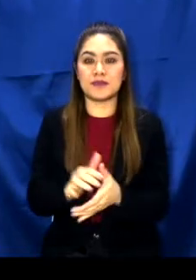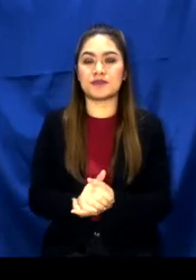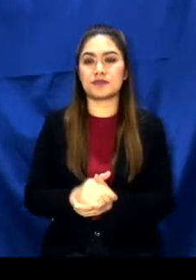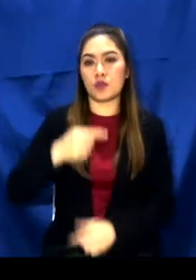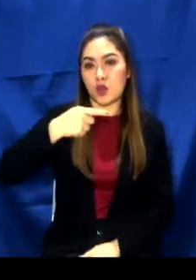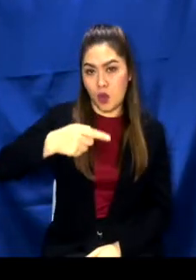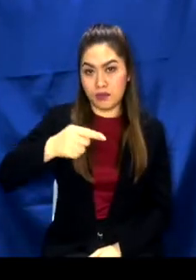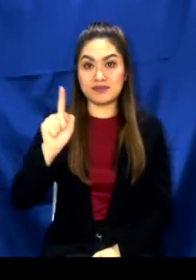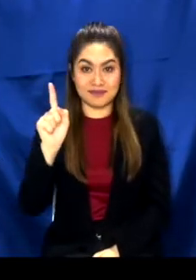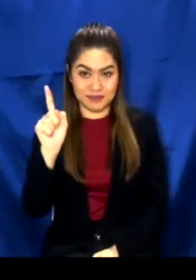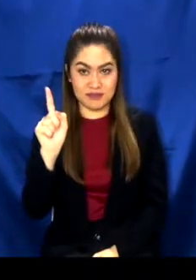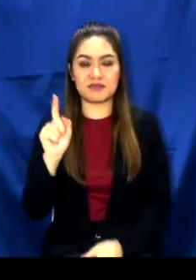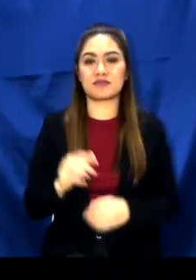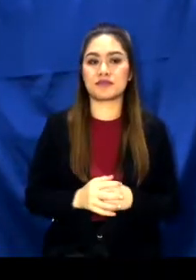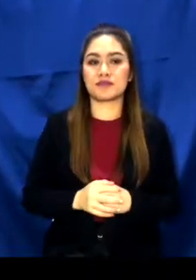หนึ่งที